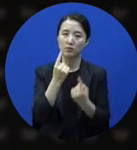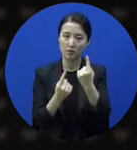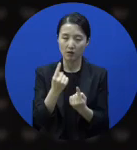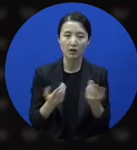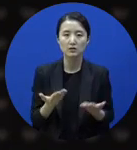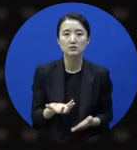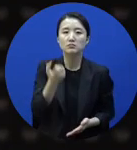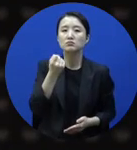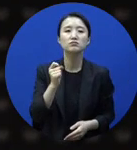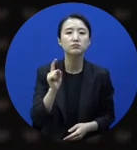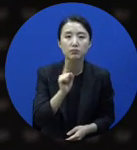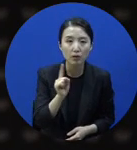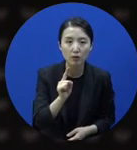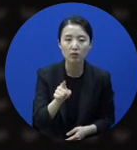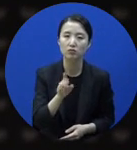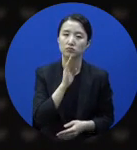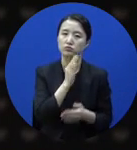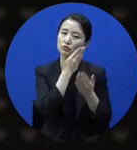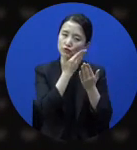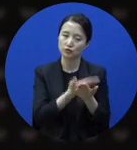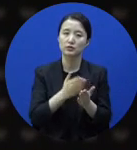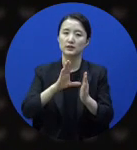반갑습니다.